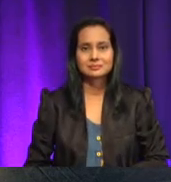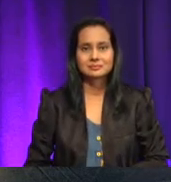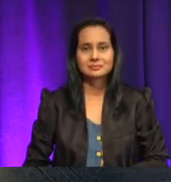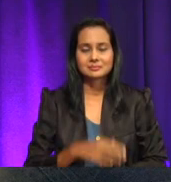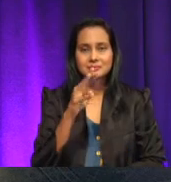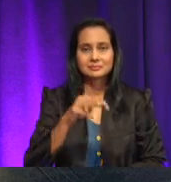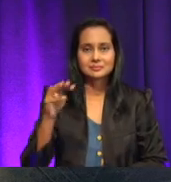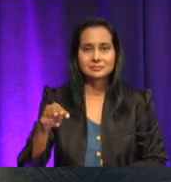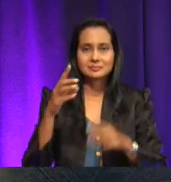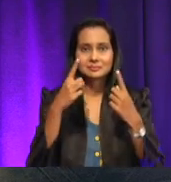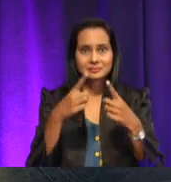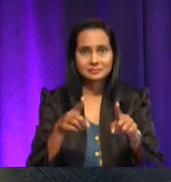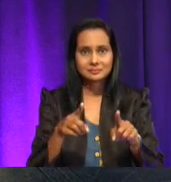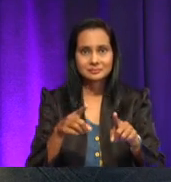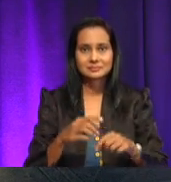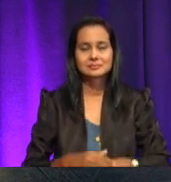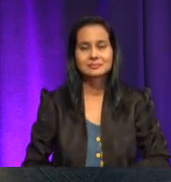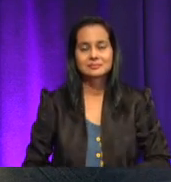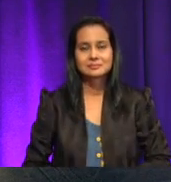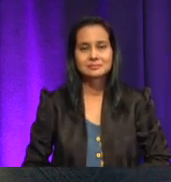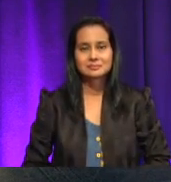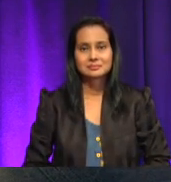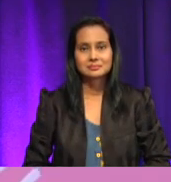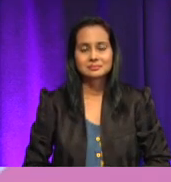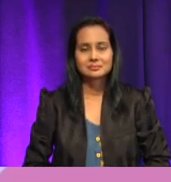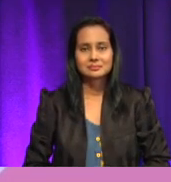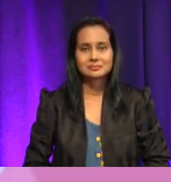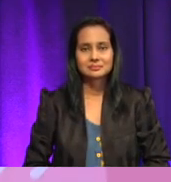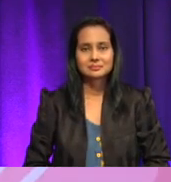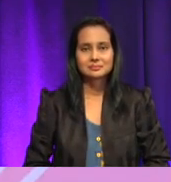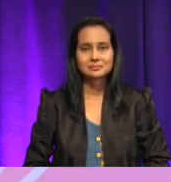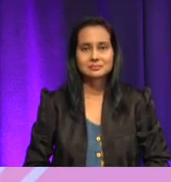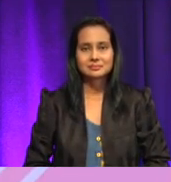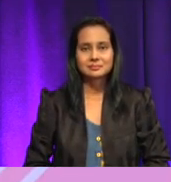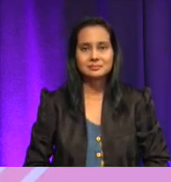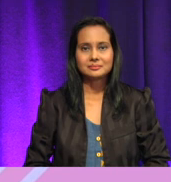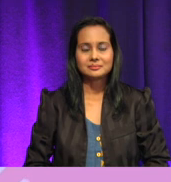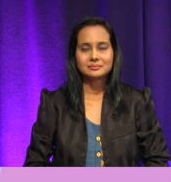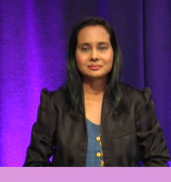jawab? Boleh angkat tangan. Izzara dah angkat tangan itu. Silakan, Izzara. Silakan, Adik Izzara.